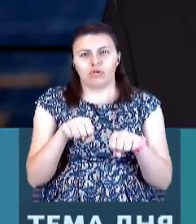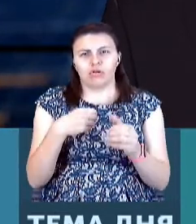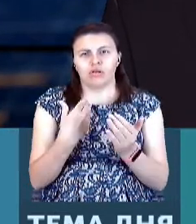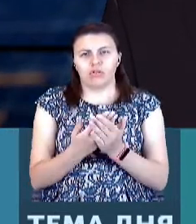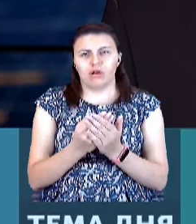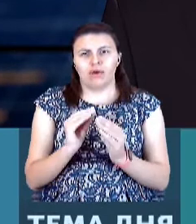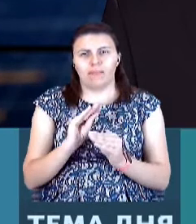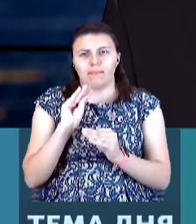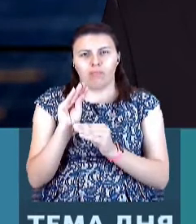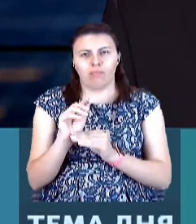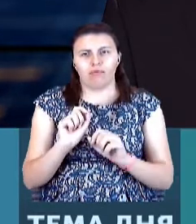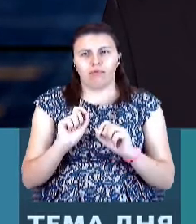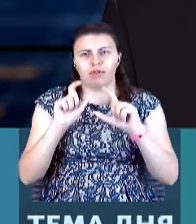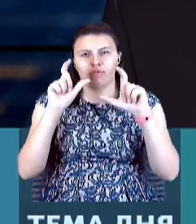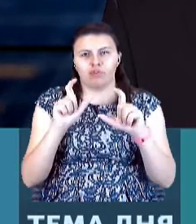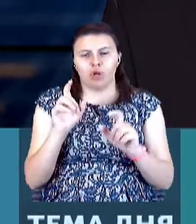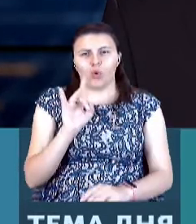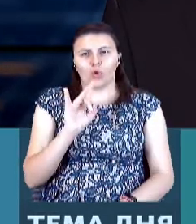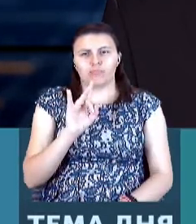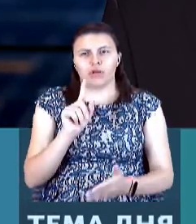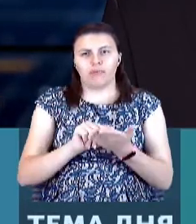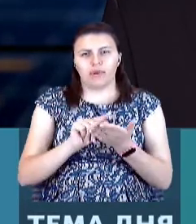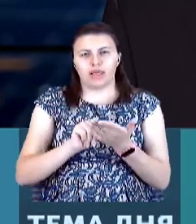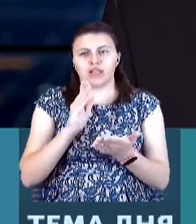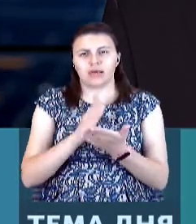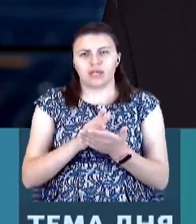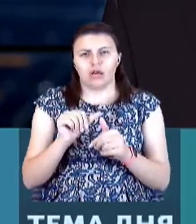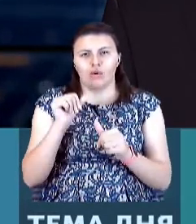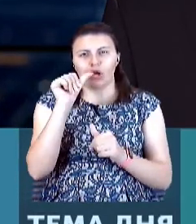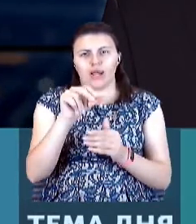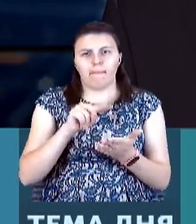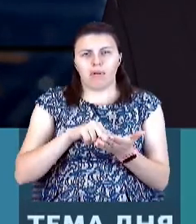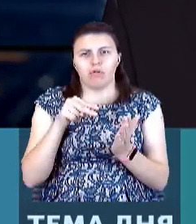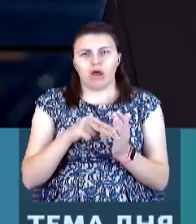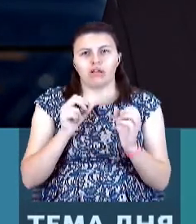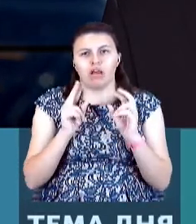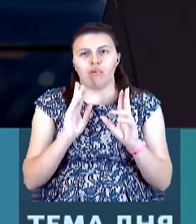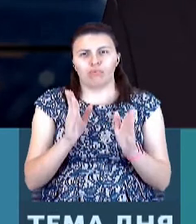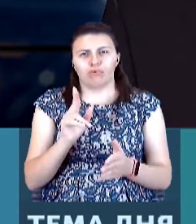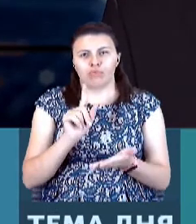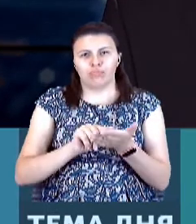пенсії. Є окремий план, який так само розписує, яким чином буде підвищуватися пенсійний виплат.